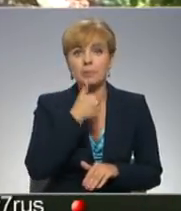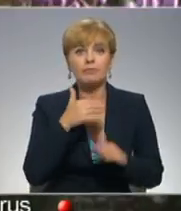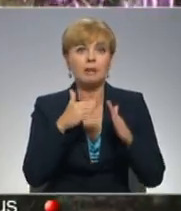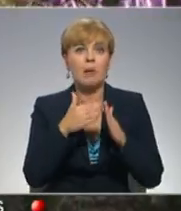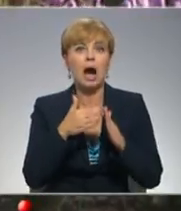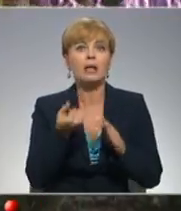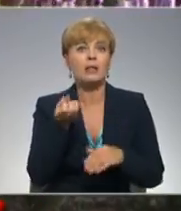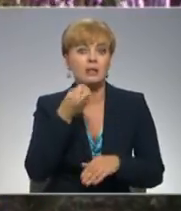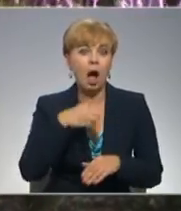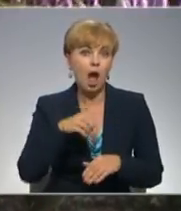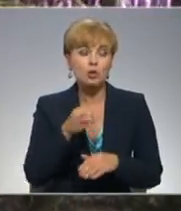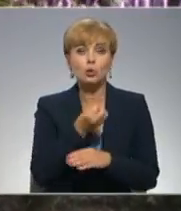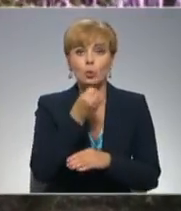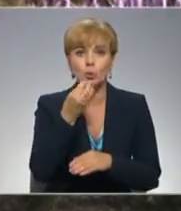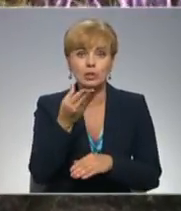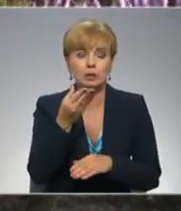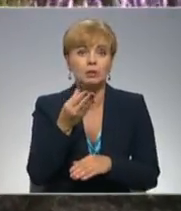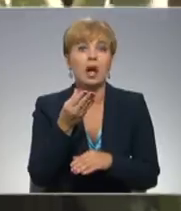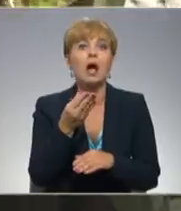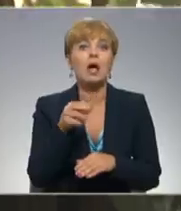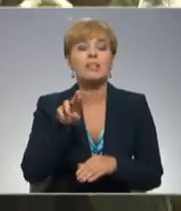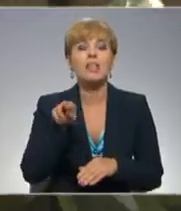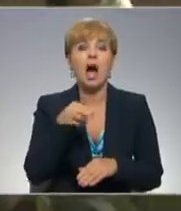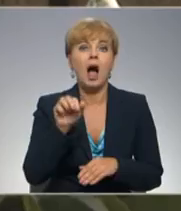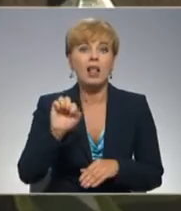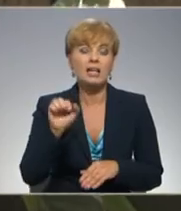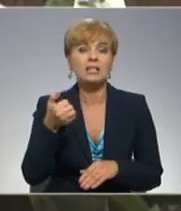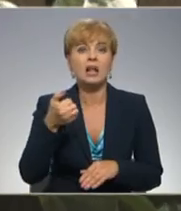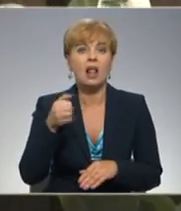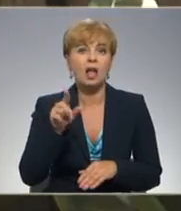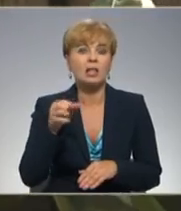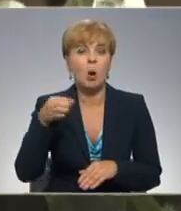maidārzos pamazām uzdiet dālijas un gladiolas. Gonda Pūrniec, Andrejs Kuligins, Kurzemes televīzija.